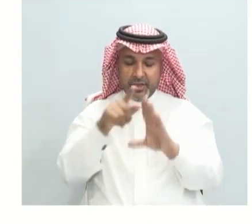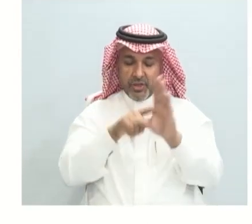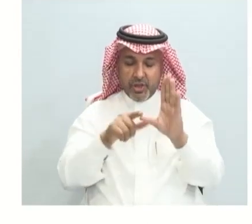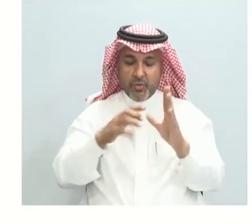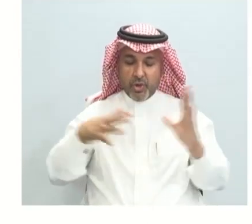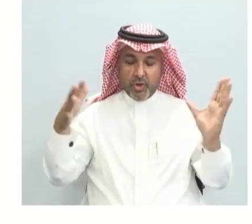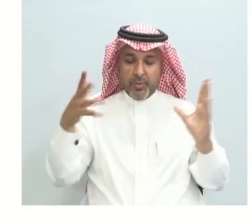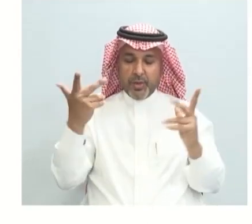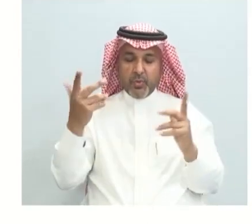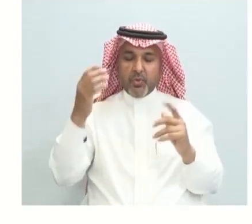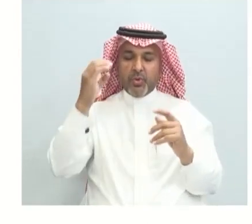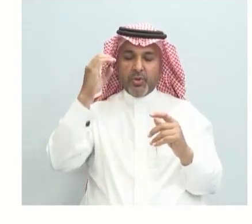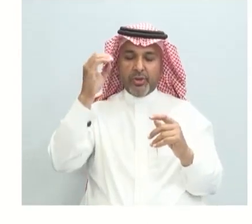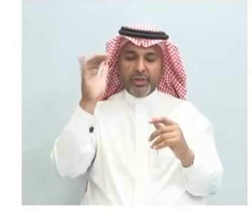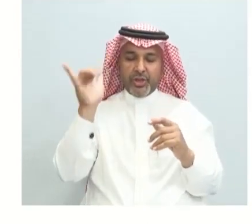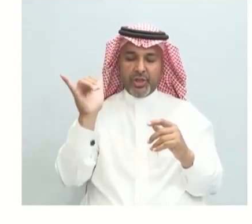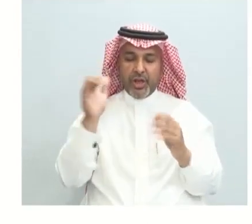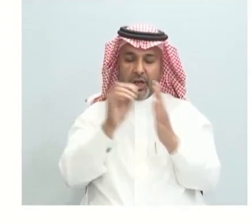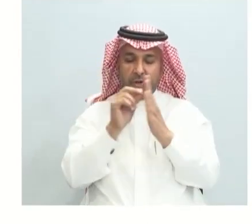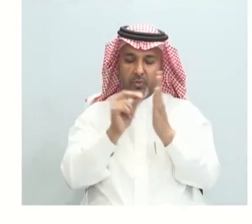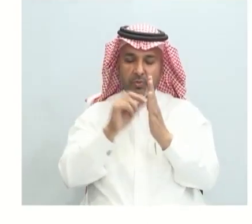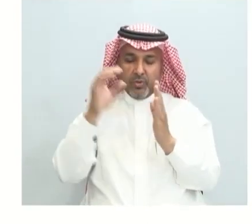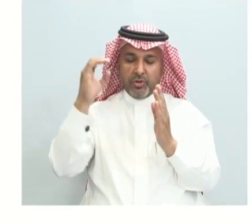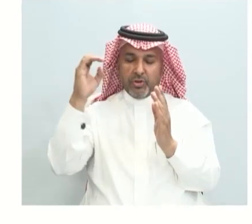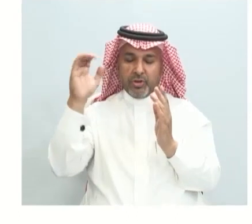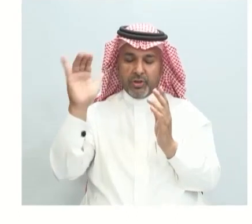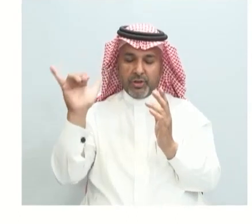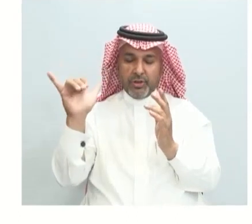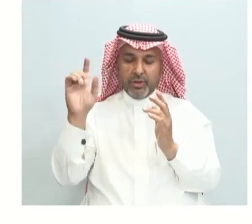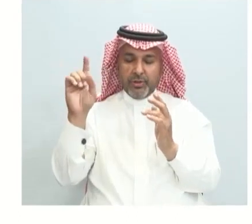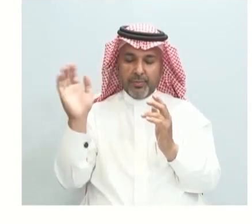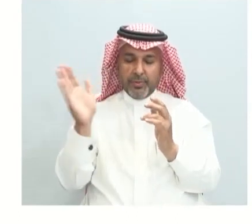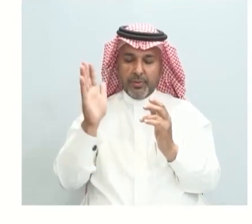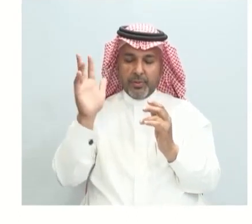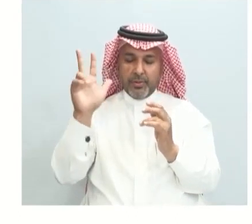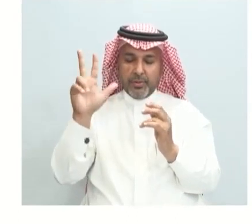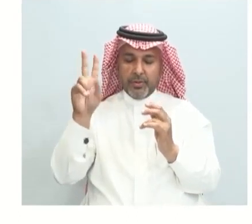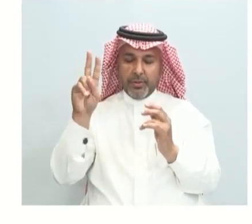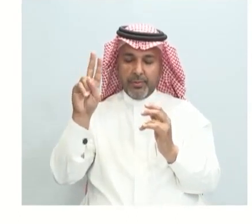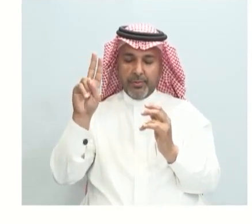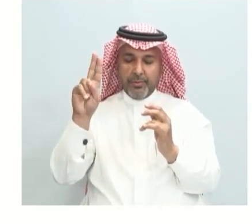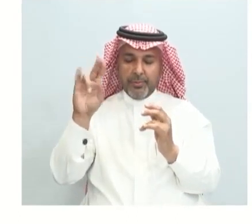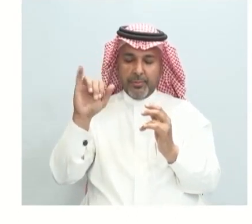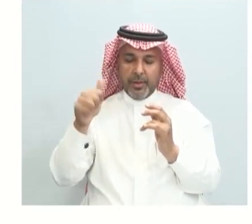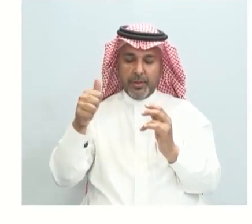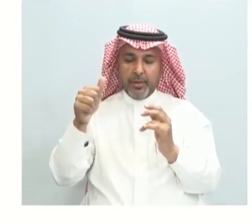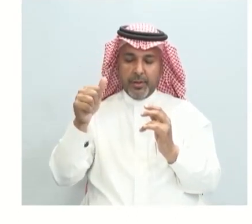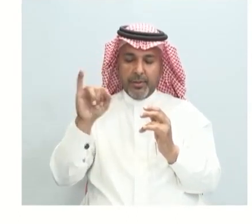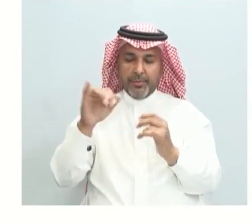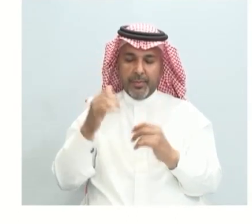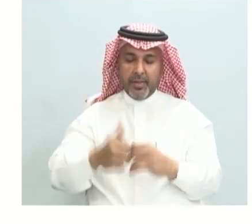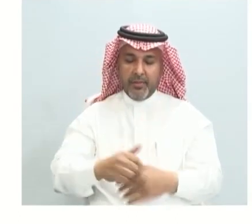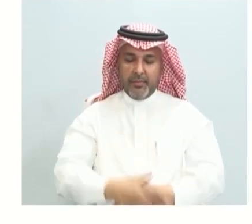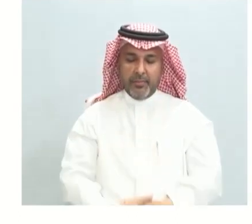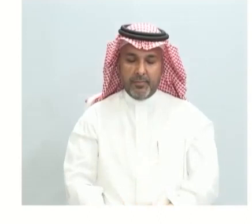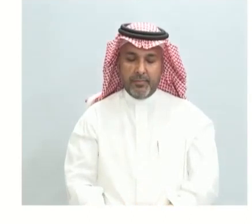قانون جيب التمام اما اذا اردت الزوايا الاصغر فطبق قانون الجيب او جيب التمام كلها تمشي لكن الاسهل طبعا قانون